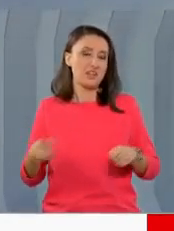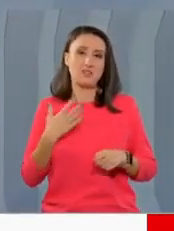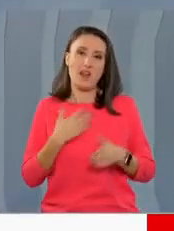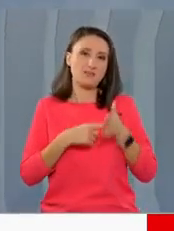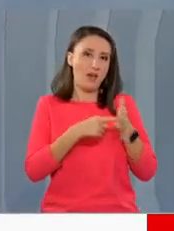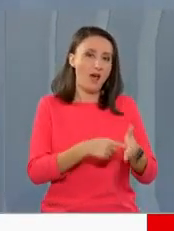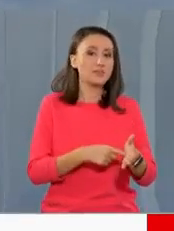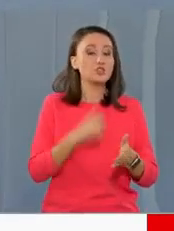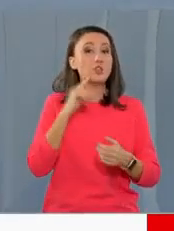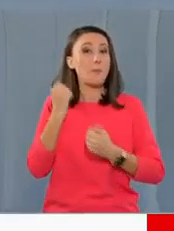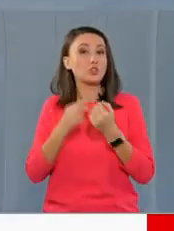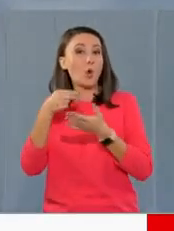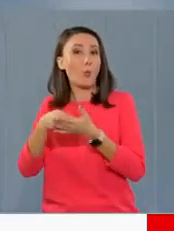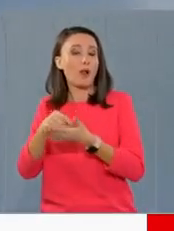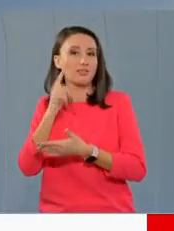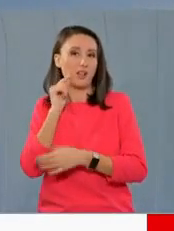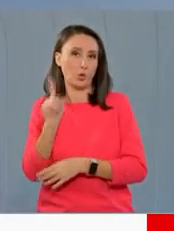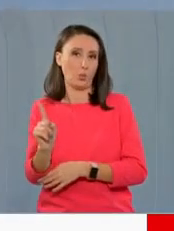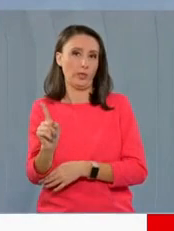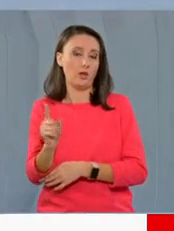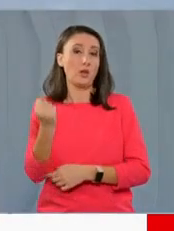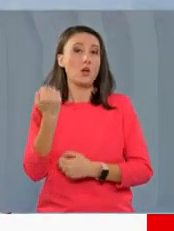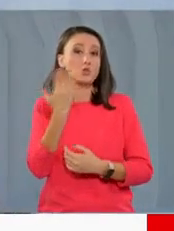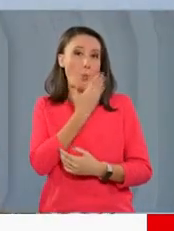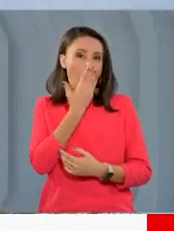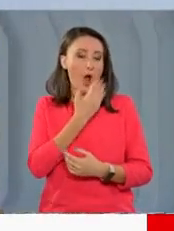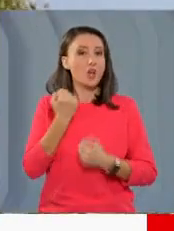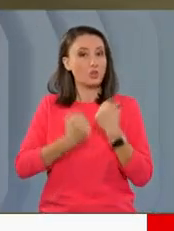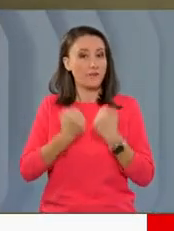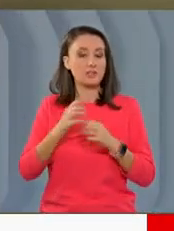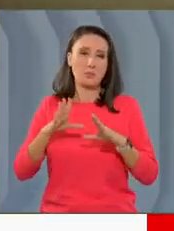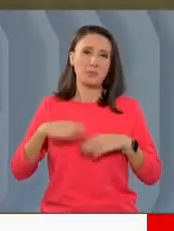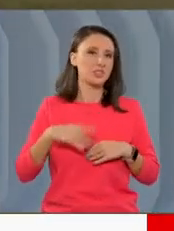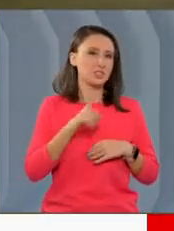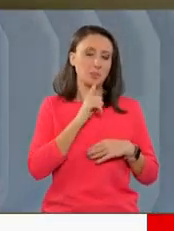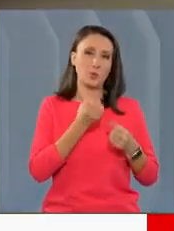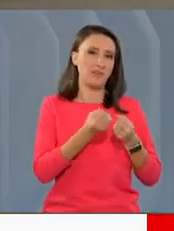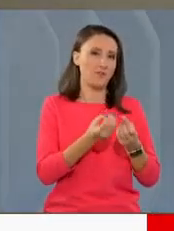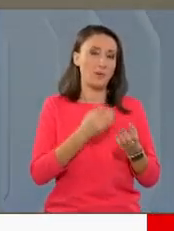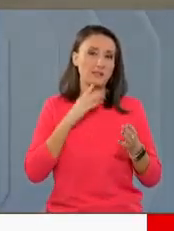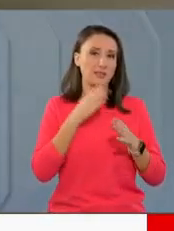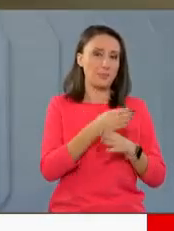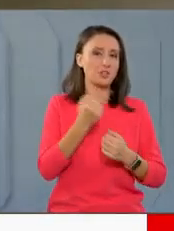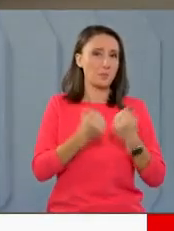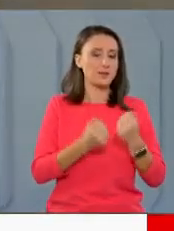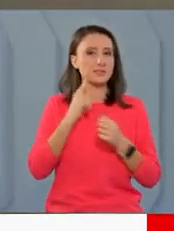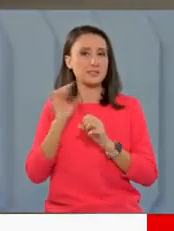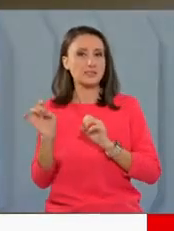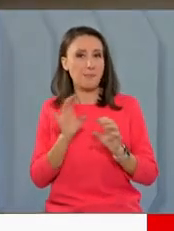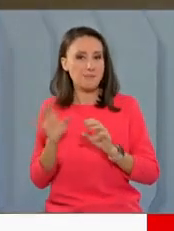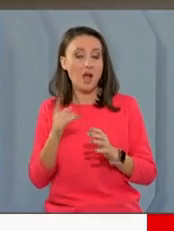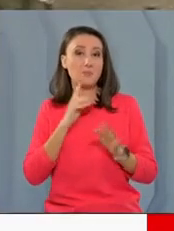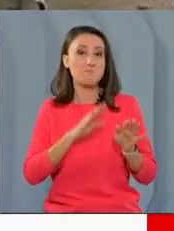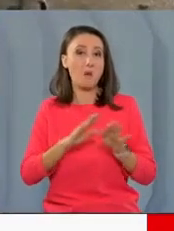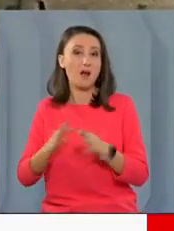școala de șoferi este sumară se fac doar sau să primesc doar câteva informații să deplasezi mașina să semnalizeze